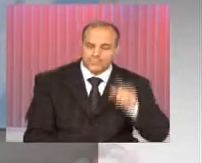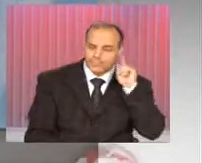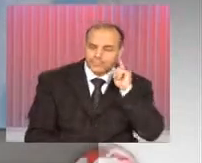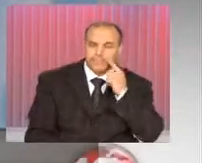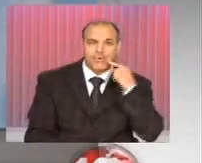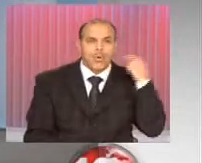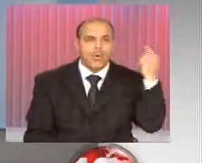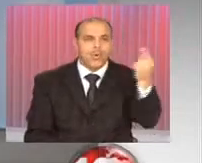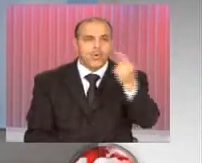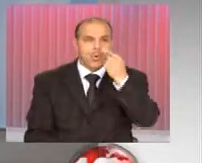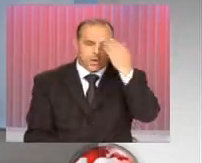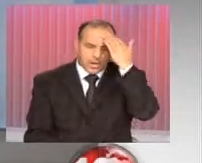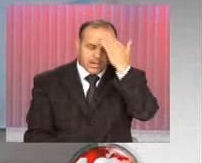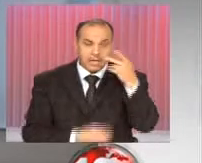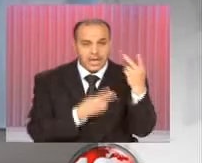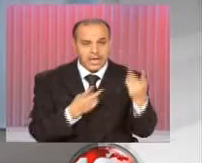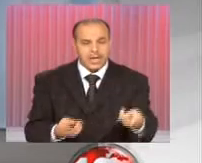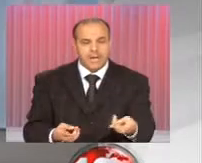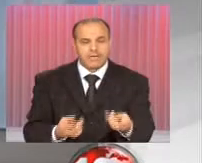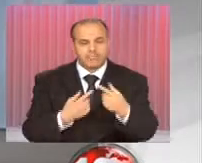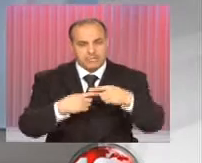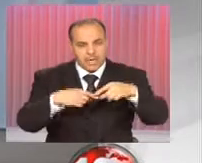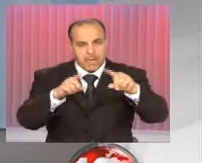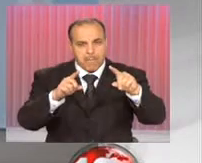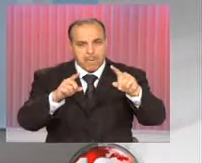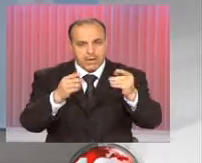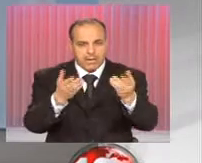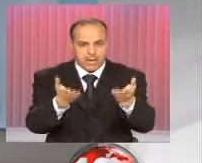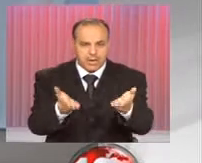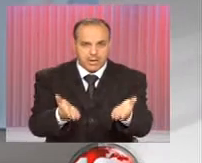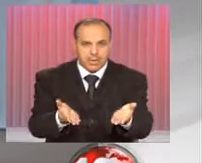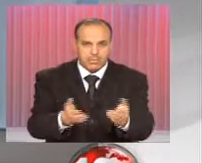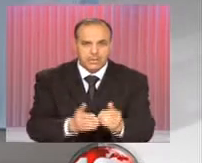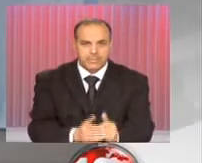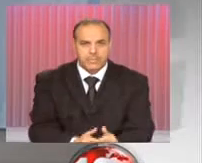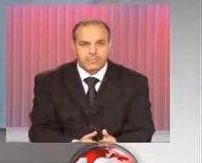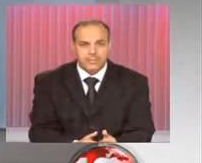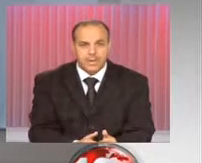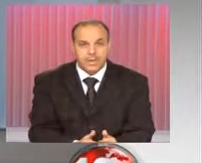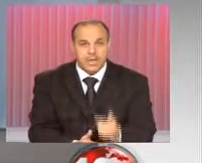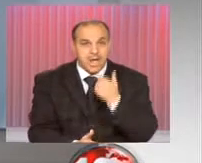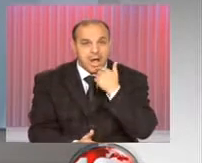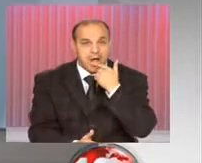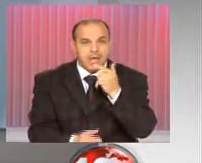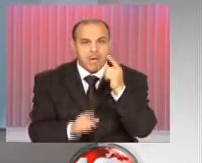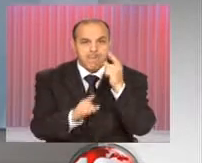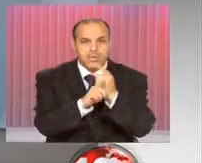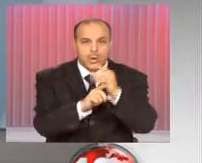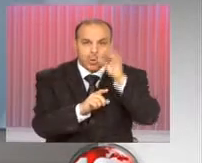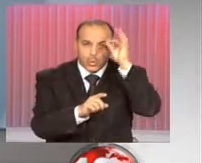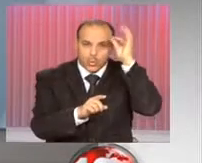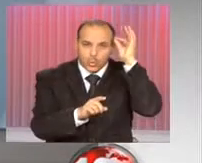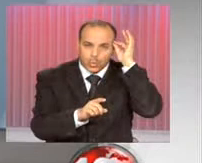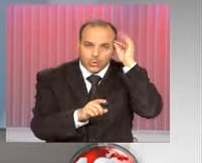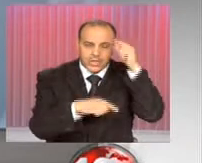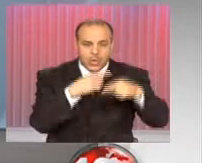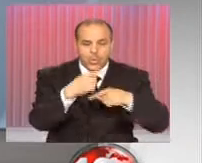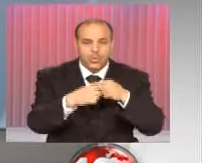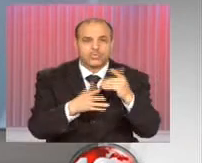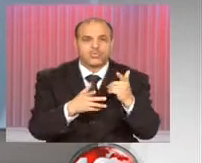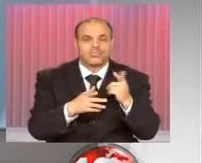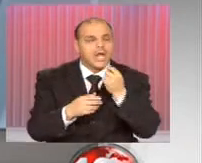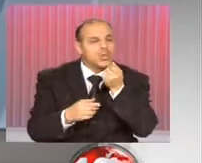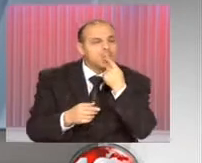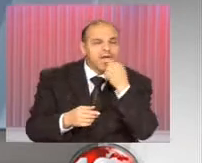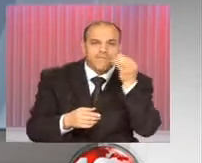السلام عليكم مشاهدينا الكرام، مرحبا بكم لمتابعة أولى نشرتنا الإخبارية لهذا اليوم. خلال الملتقى الوطني حول تطوير مسارات العلاج